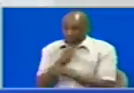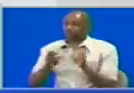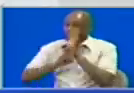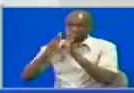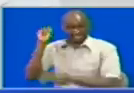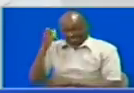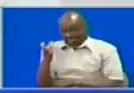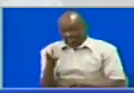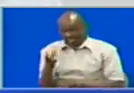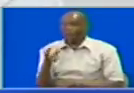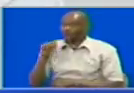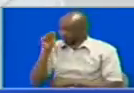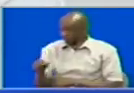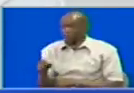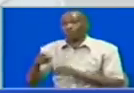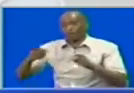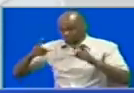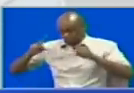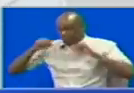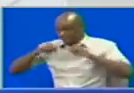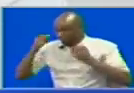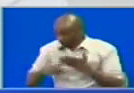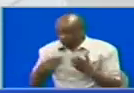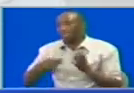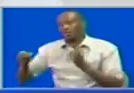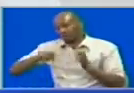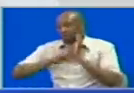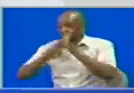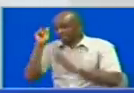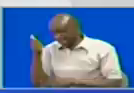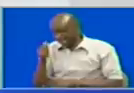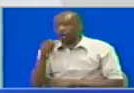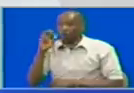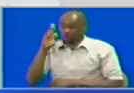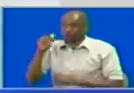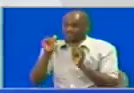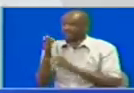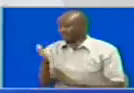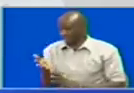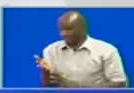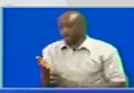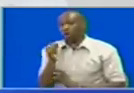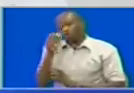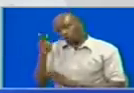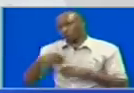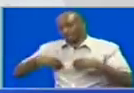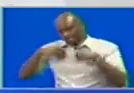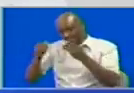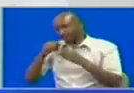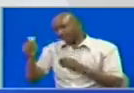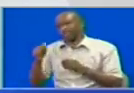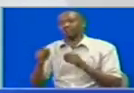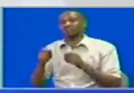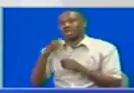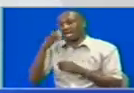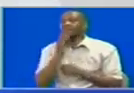Kenya. Sasa tukapewa deal tuwakilishe Kenya ama tubaki pale pale ama tuachie timu moja